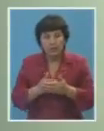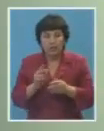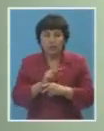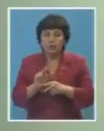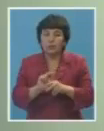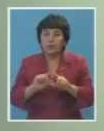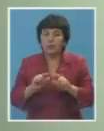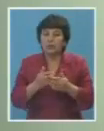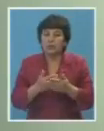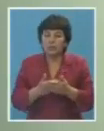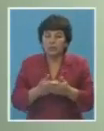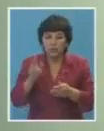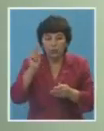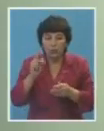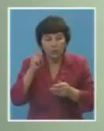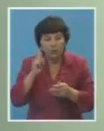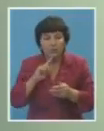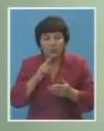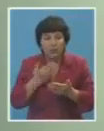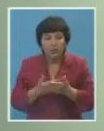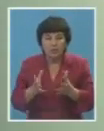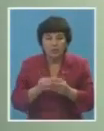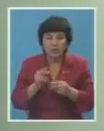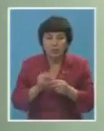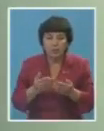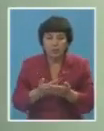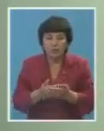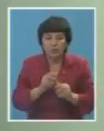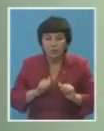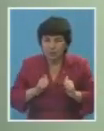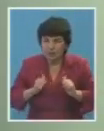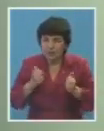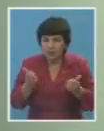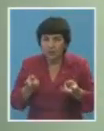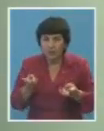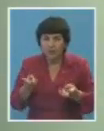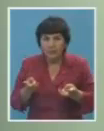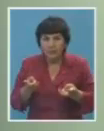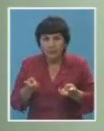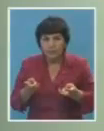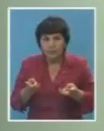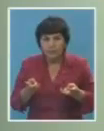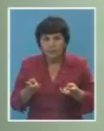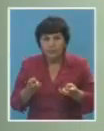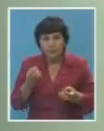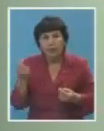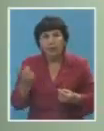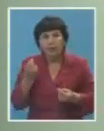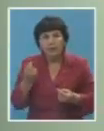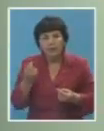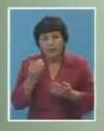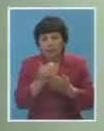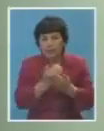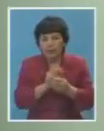мекемесі болғасын, оқиын ба оқымайын ба деп қиналғанмен де, қазір оқып өткеннен кейін біз бұл ынталары жақсы, кішкене